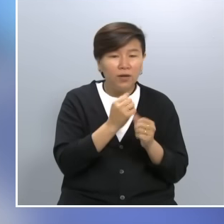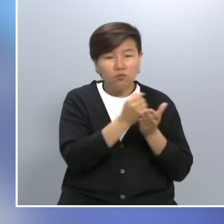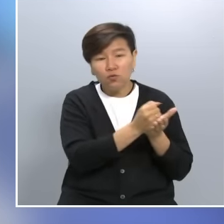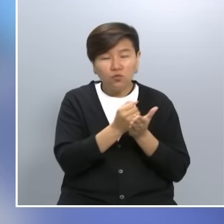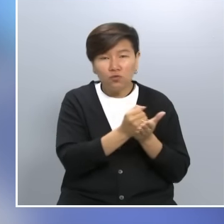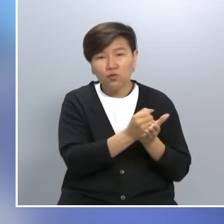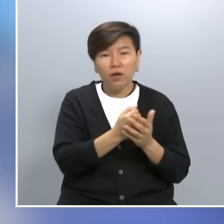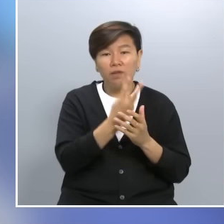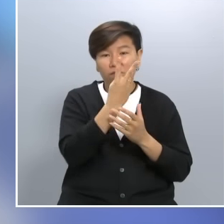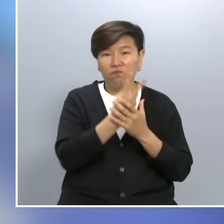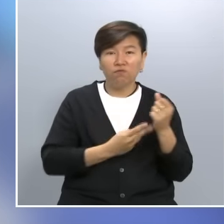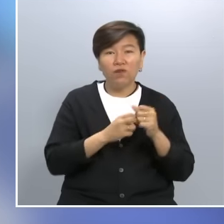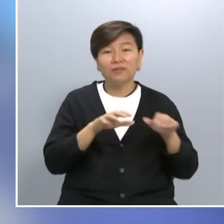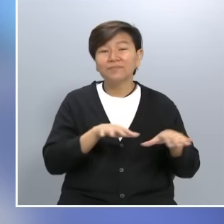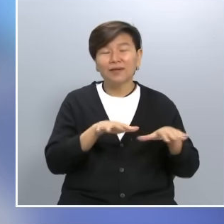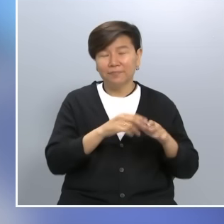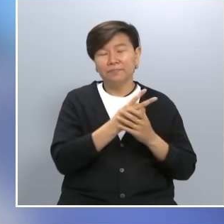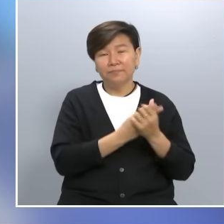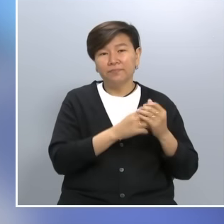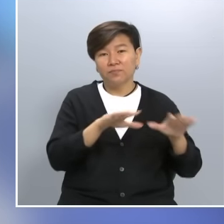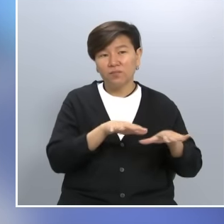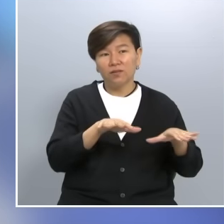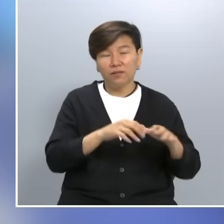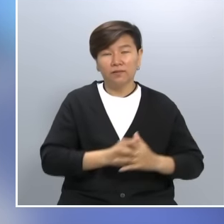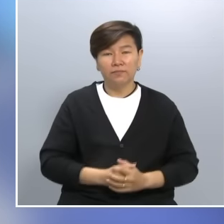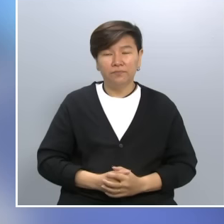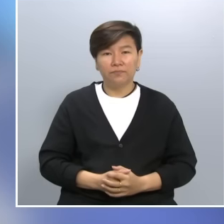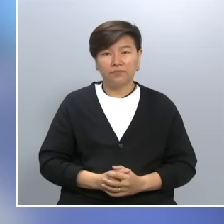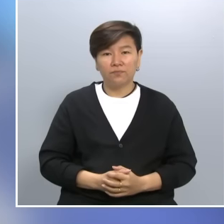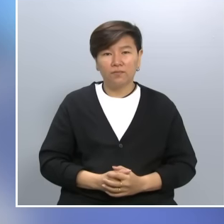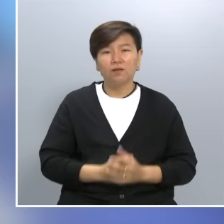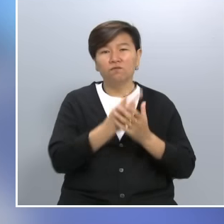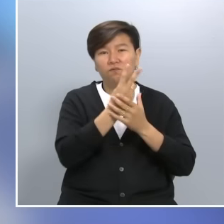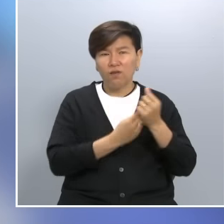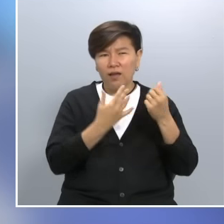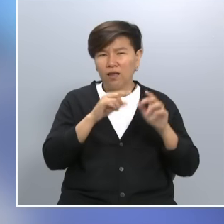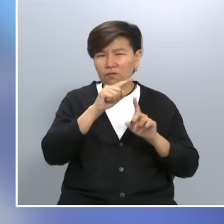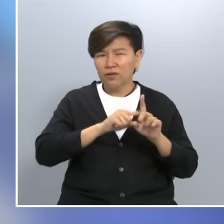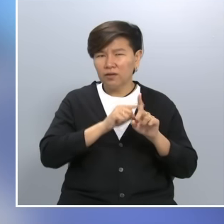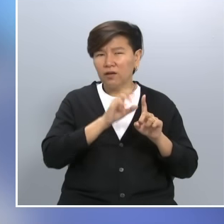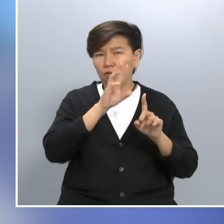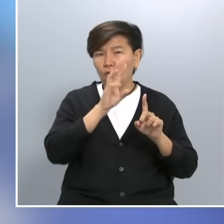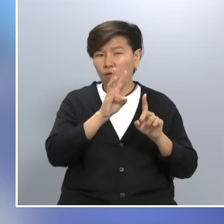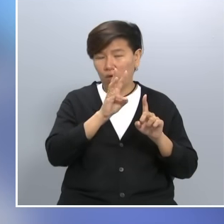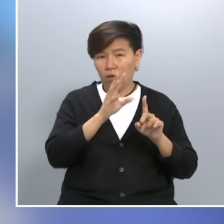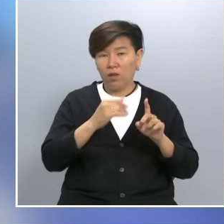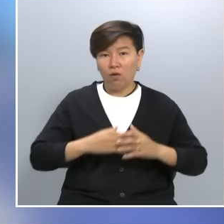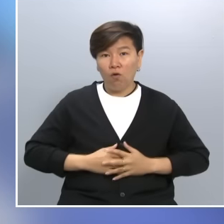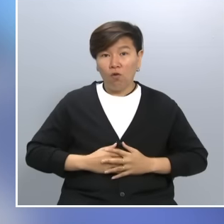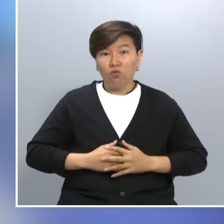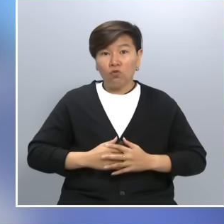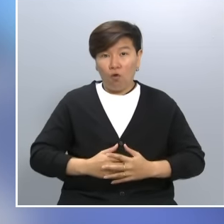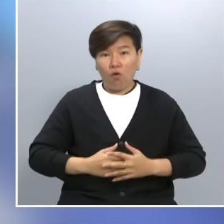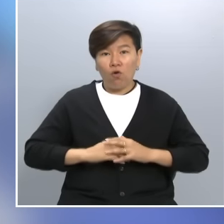หากันเป็นแฟนปกติเหมือนกับคนอื่นเนี่ยล่ะค่ะทีนี้พอคบกันไปประมาณ 6เดือนกว่าเธอตั้งท้องนะ